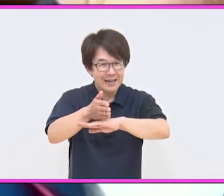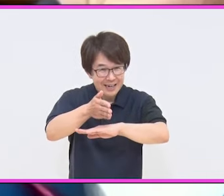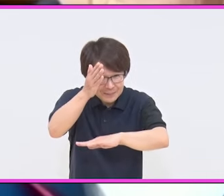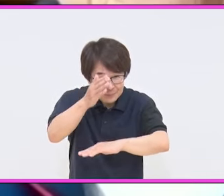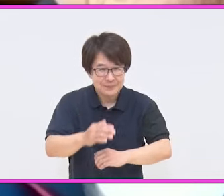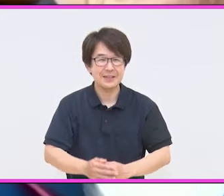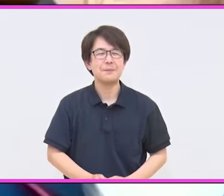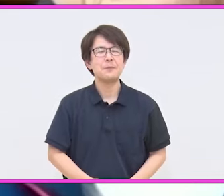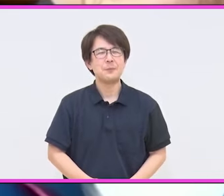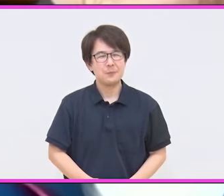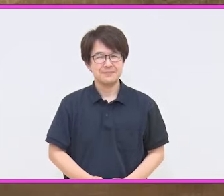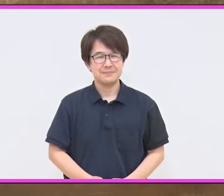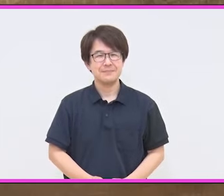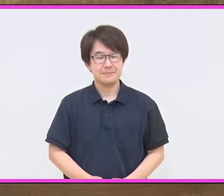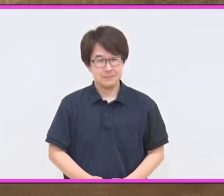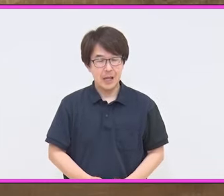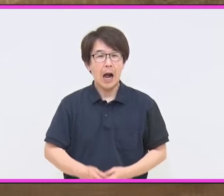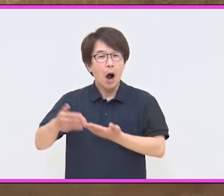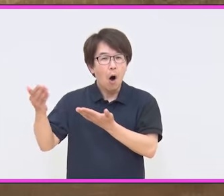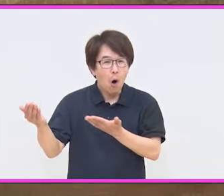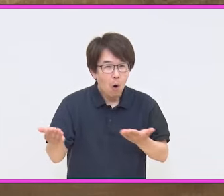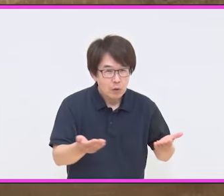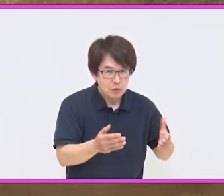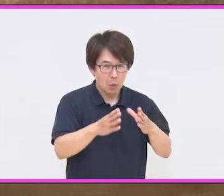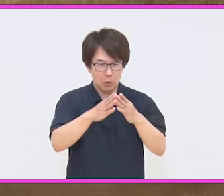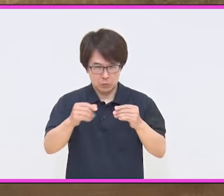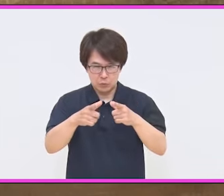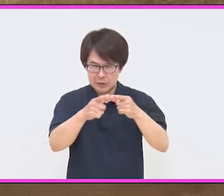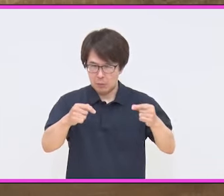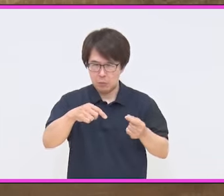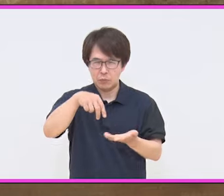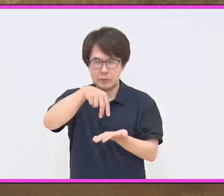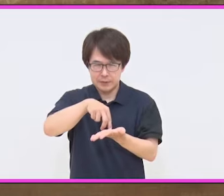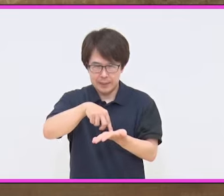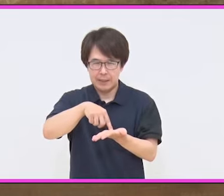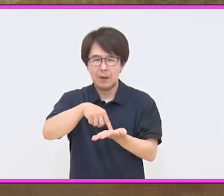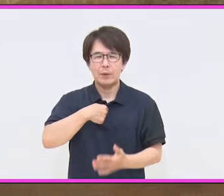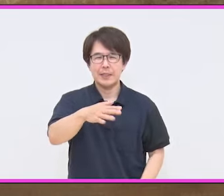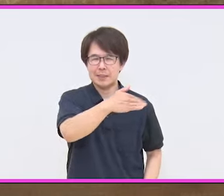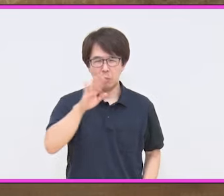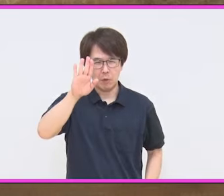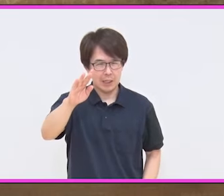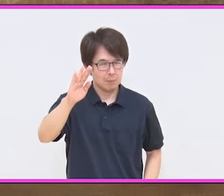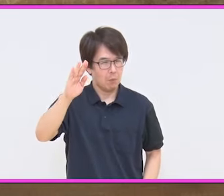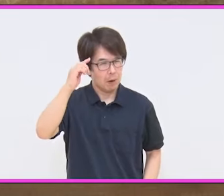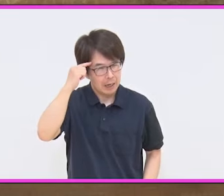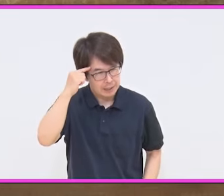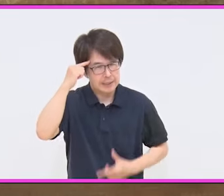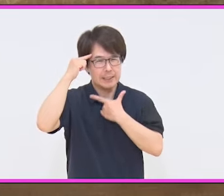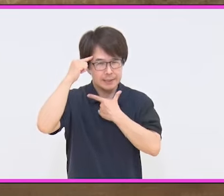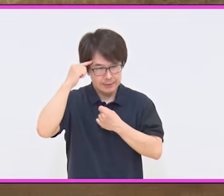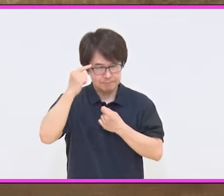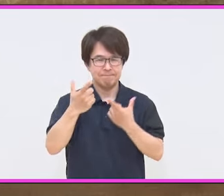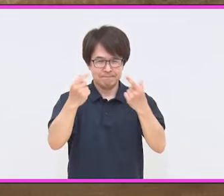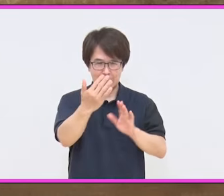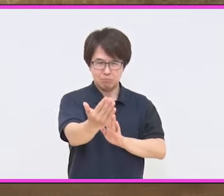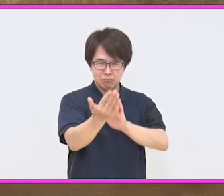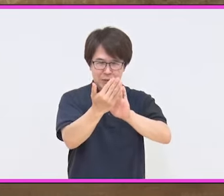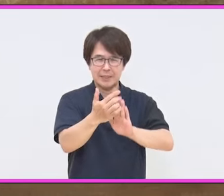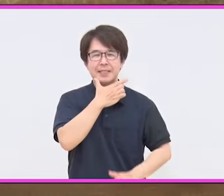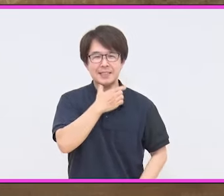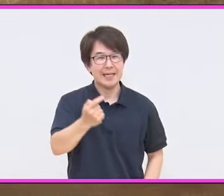ありがとうございます。ホスト国として私たちもいろいろこれからも考えていきたいですし、しっかりと向き合って伝えてい